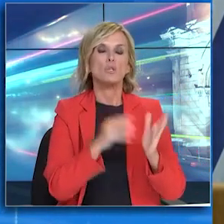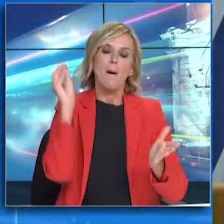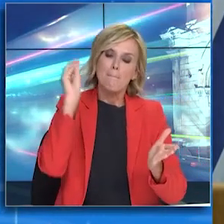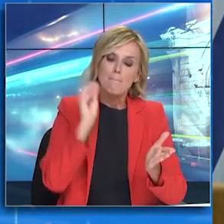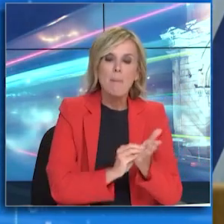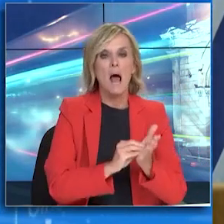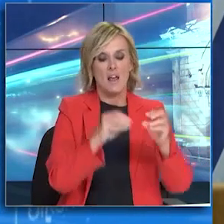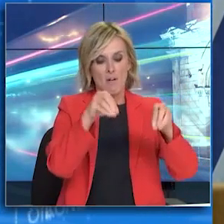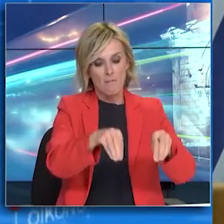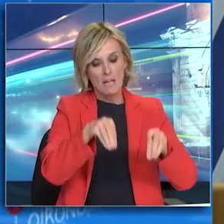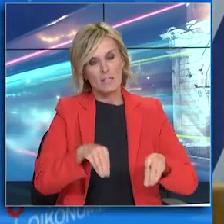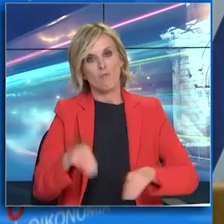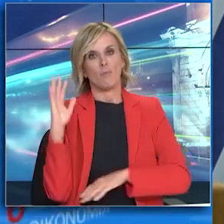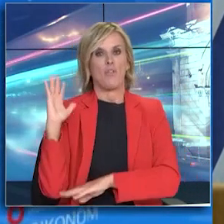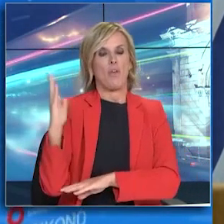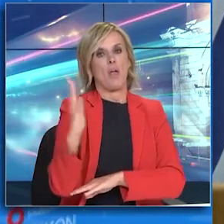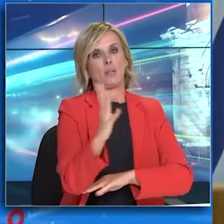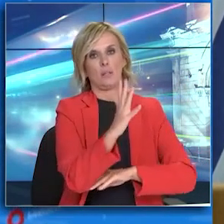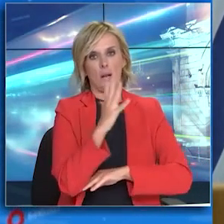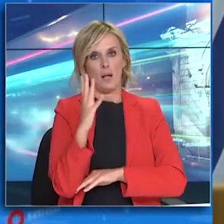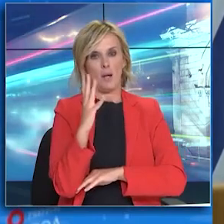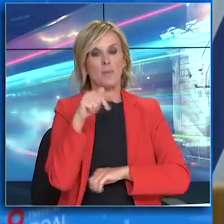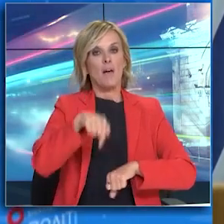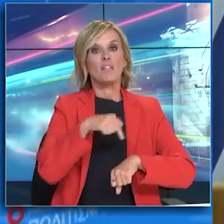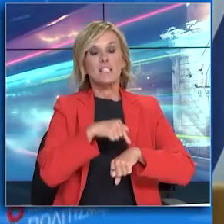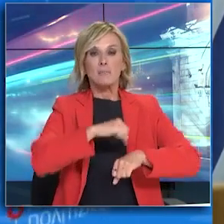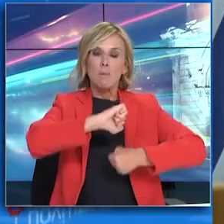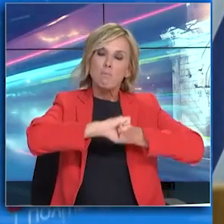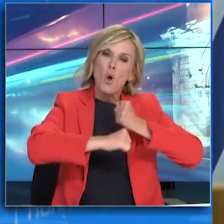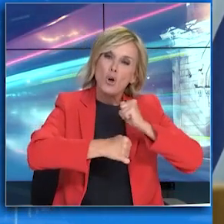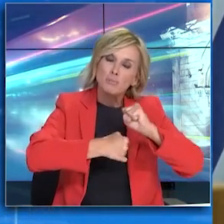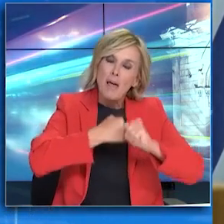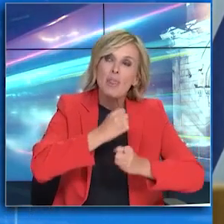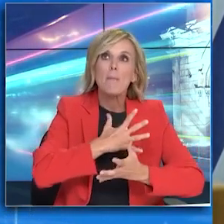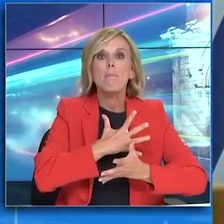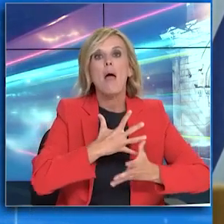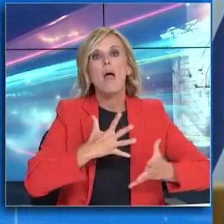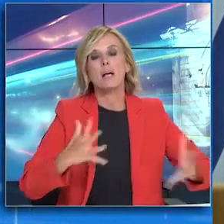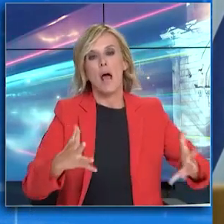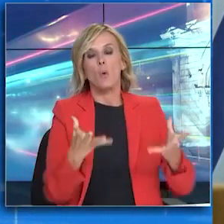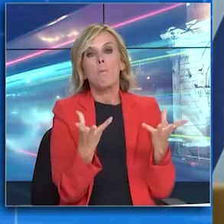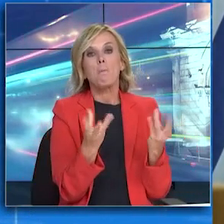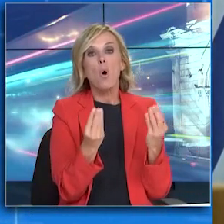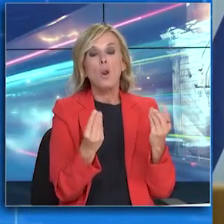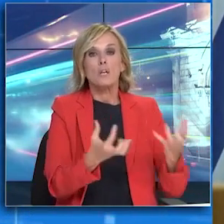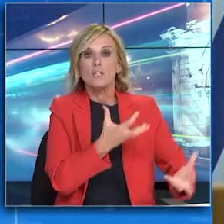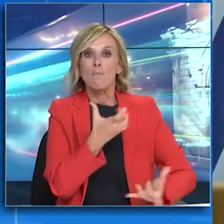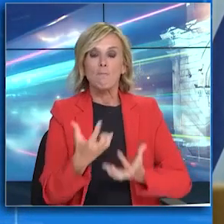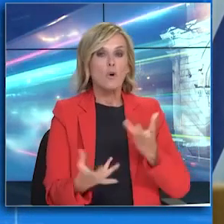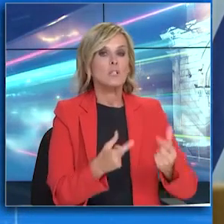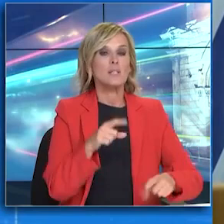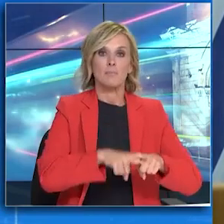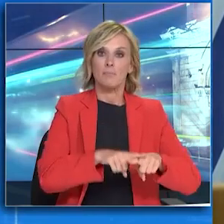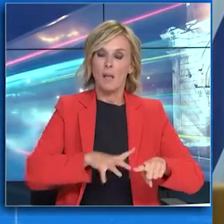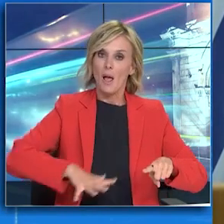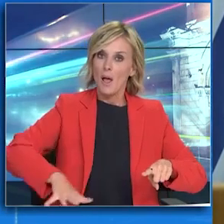στιγμή η μάχη συνεχίζεται σε όλα τα μέτωπα. Οι προσπάθειες για την οριοθέτηση και την κατάσβεση των δεκάδων πυρκαγιών στη χώρα, αλλά και των